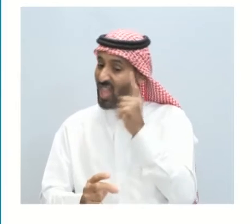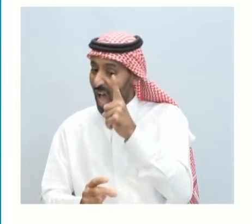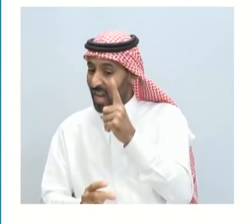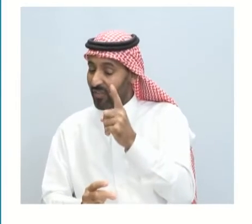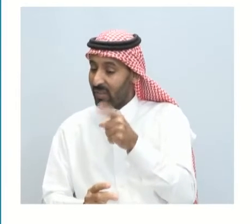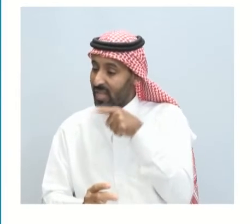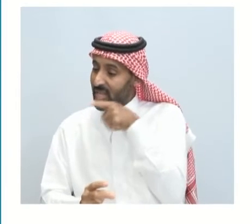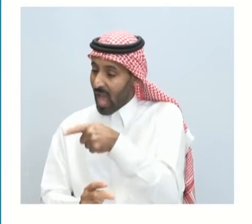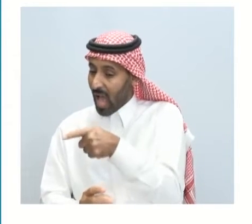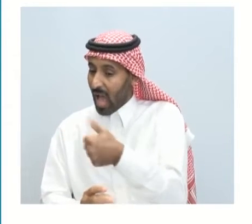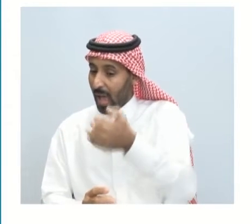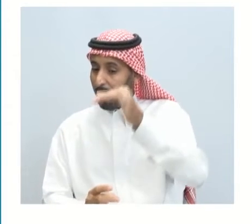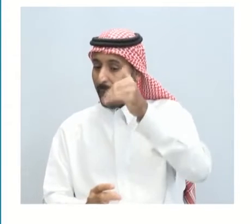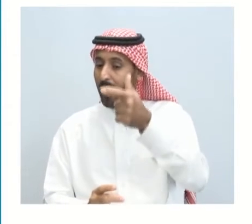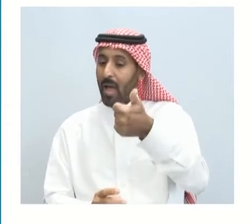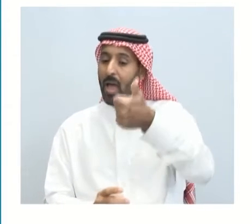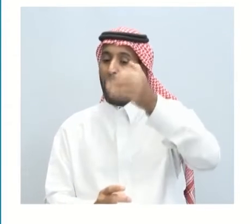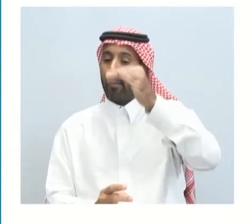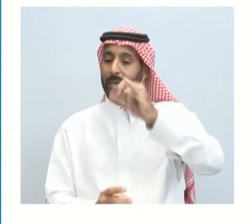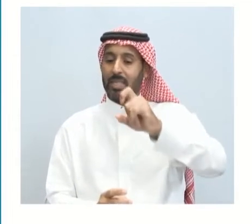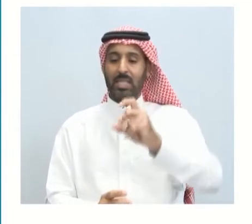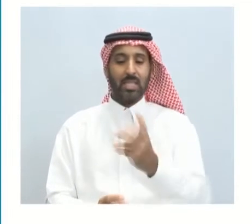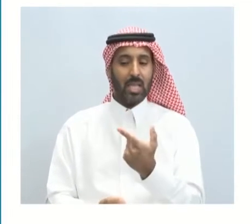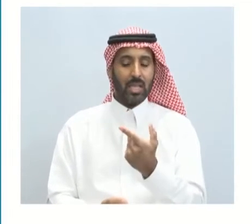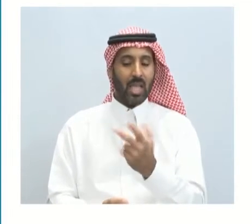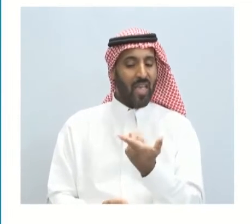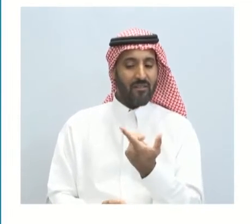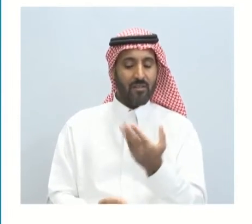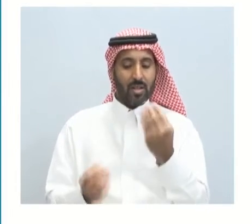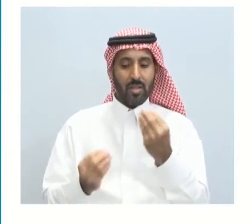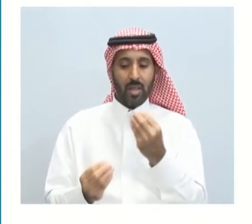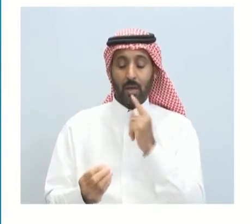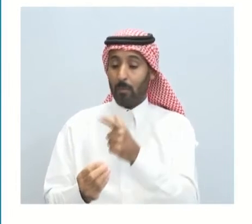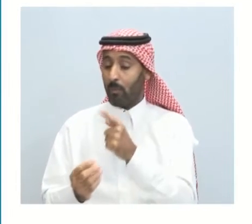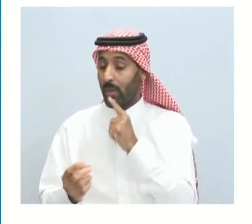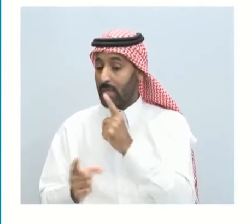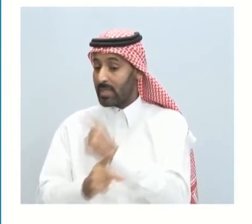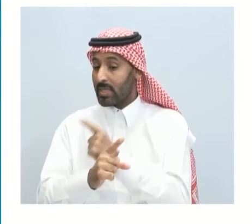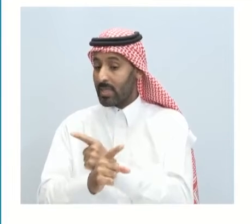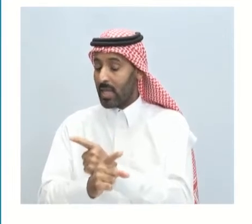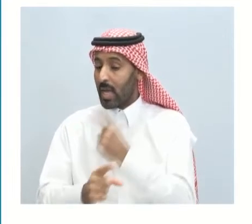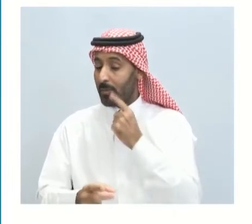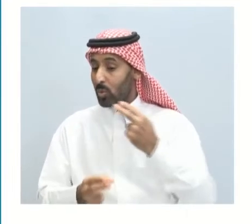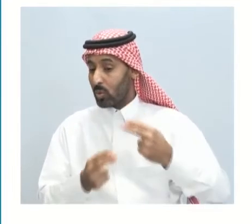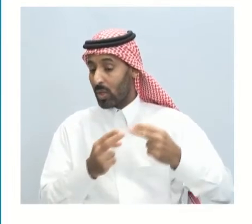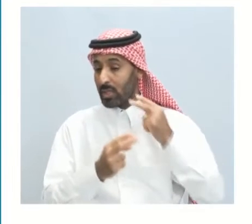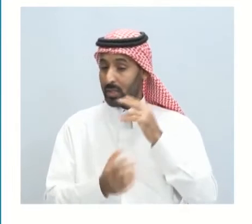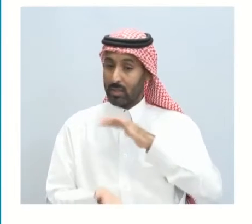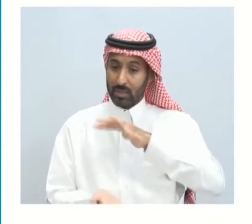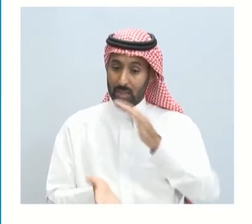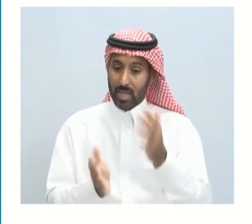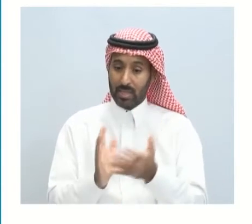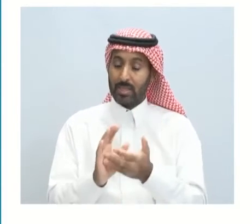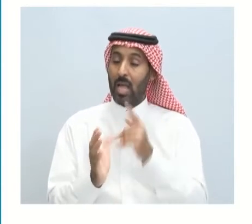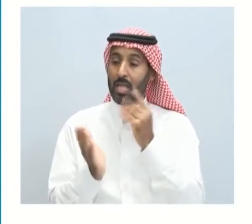لاتمام مشروعك فكر احمد ثم قال لقد ذكر معلم الدراسات الاجتماعيه الاستاذ